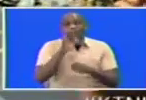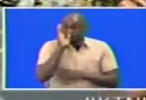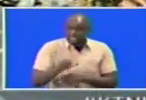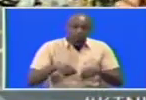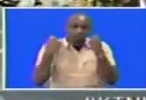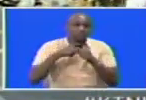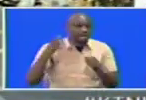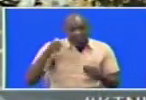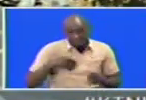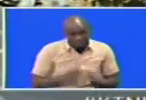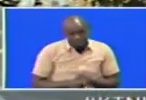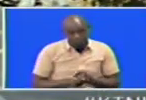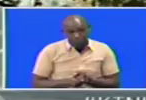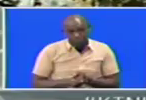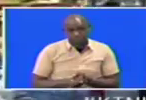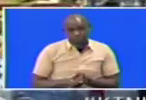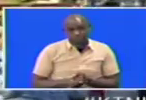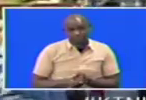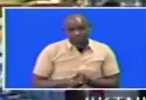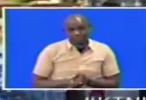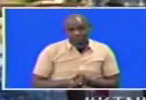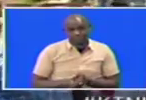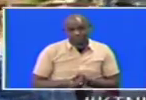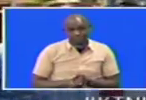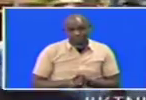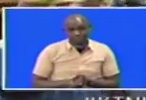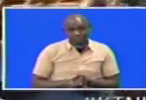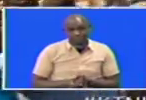wanayokabiliwa na wapenzi wa nchi ya Kenya.